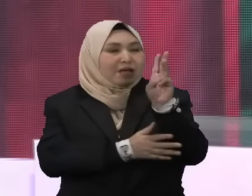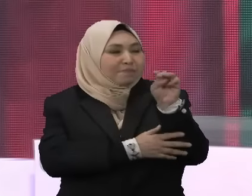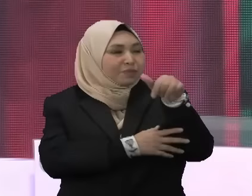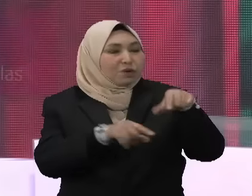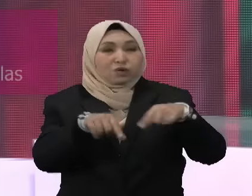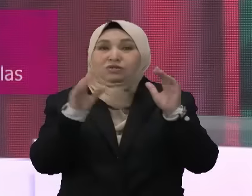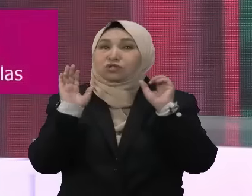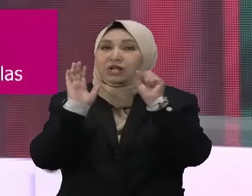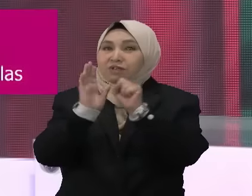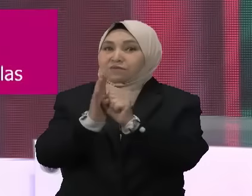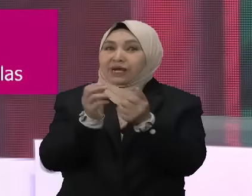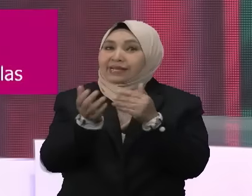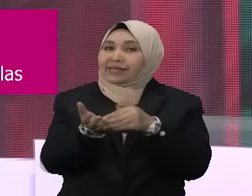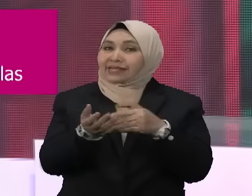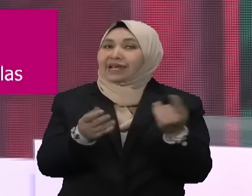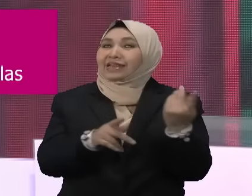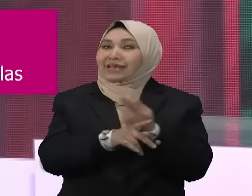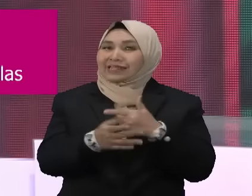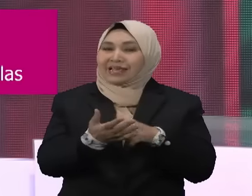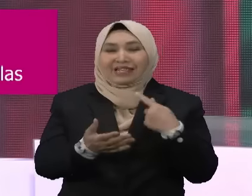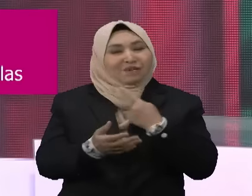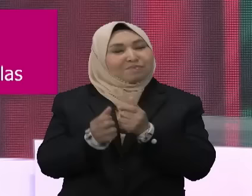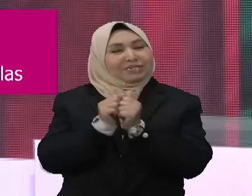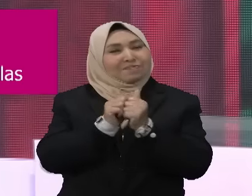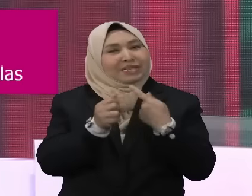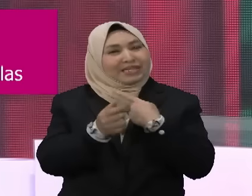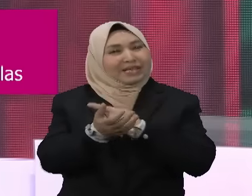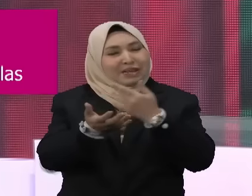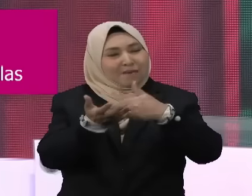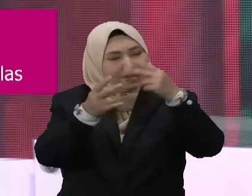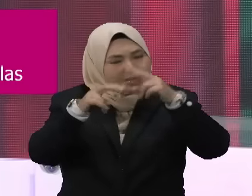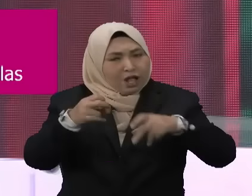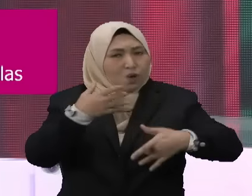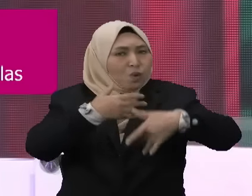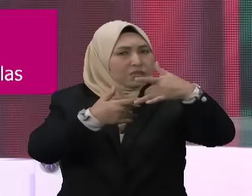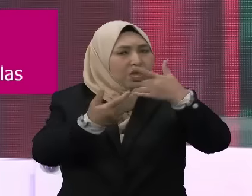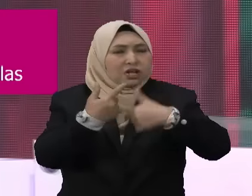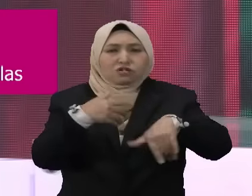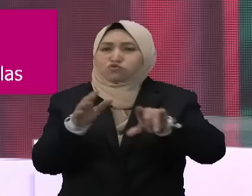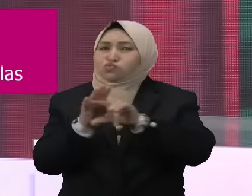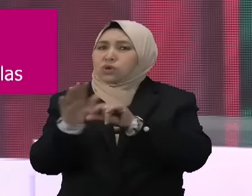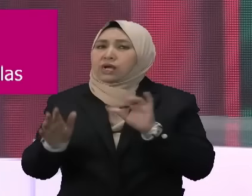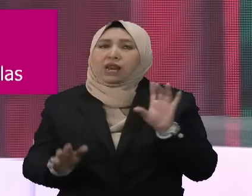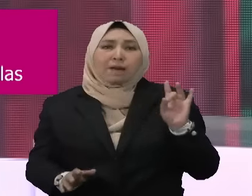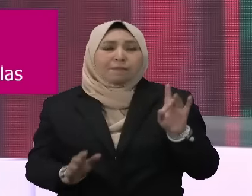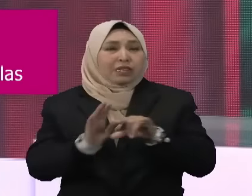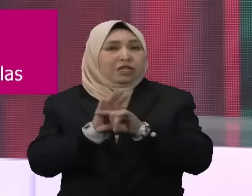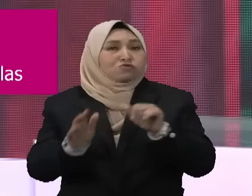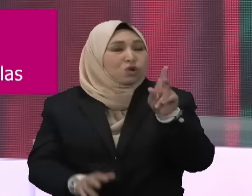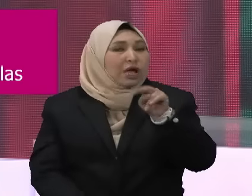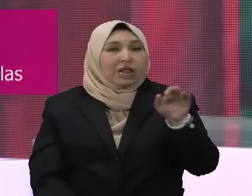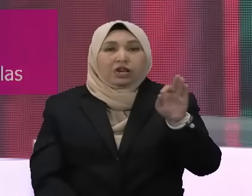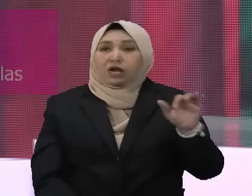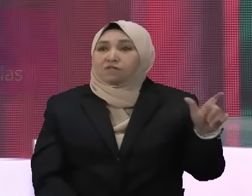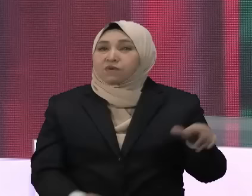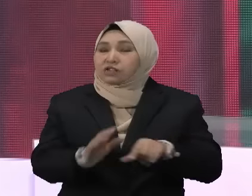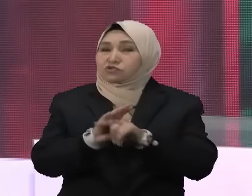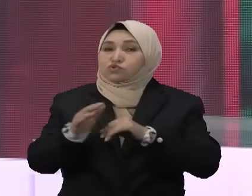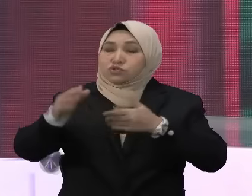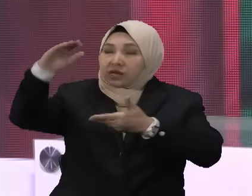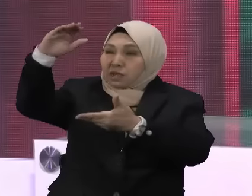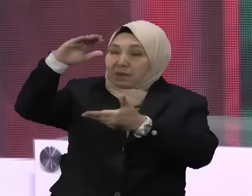Salat Infak sekali lagi pada hari ini untuk sama-sama kita mengulang kaji awal daripada surah yang ke-8, surah Al-Anfal, surah yang